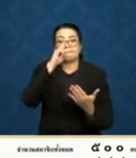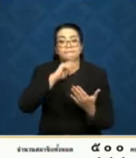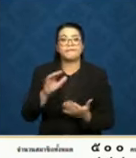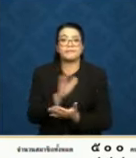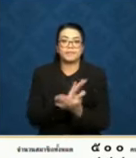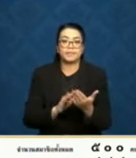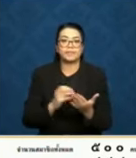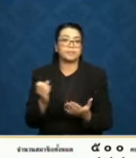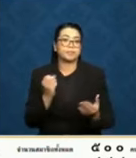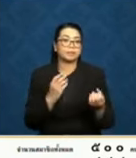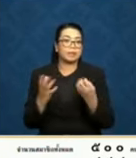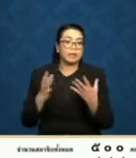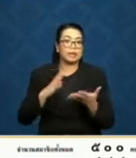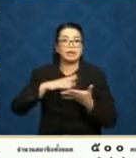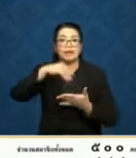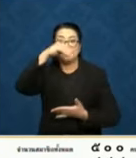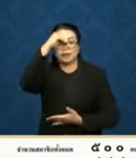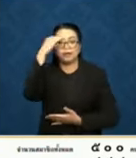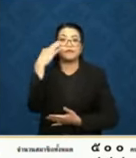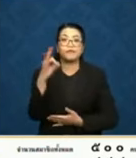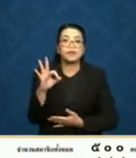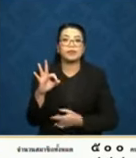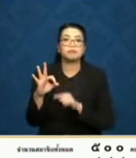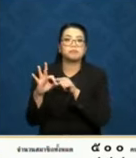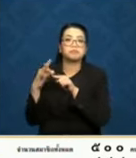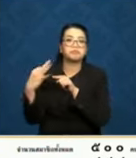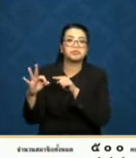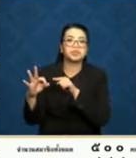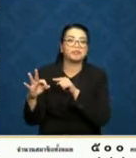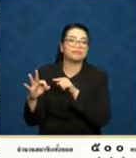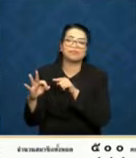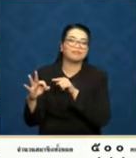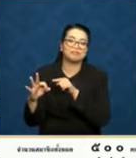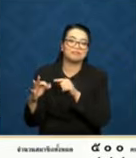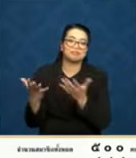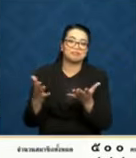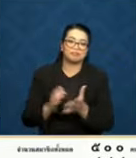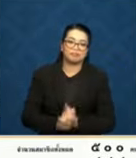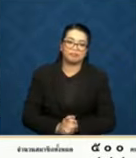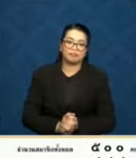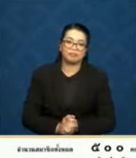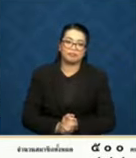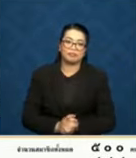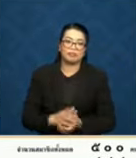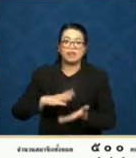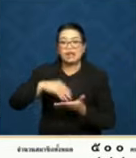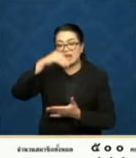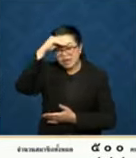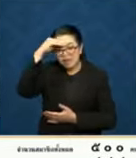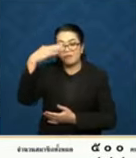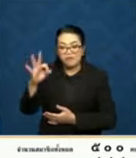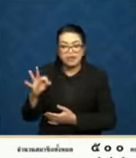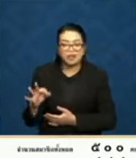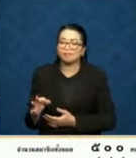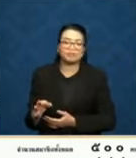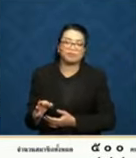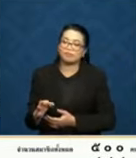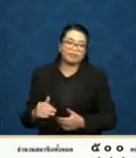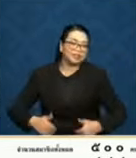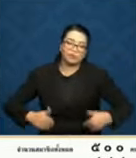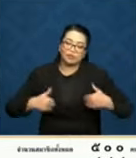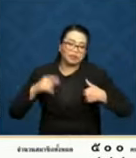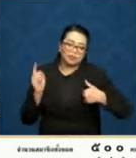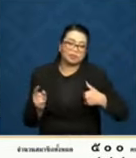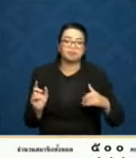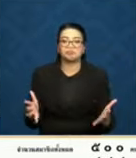เรา ไ้ที่บอกว่าเรีนฟรีมันไม่มีอยู่จริงครัไอ้ทเรีนฟรีไม่มอยู่จริง ผมกไปดูงบประ